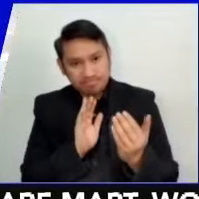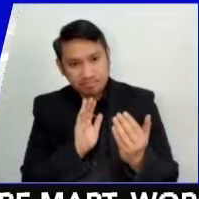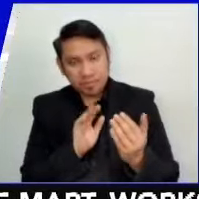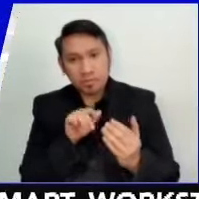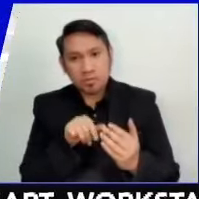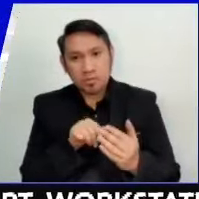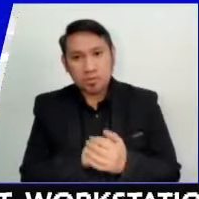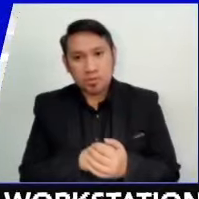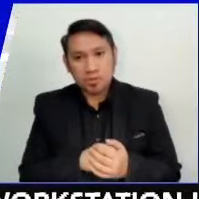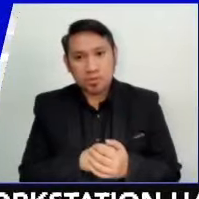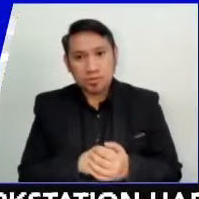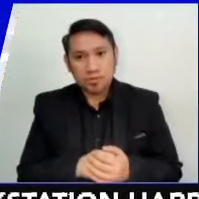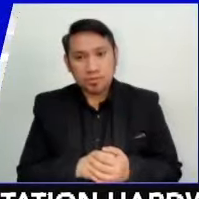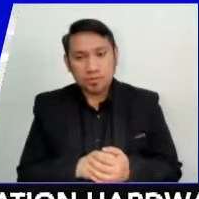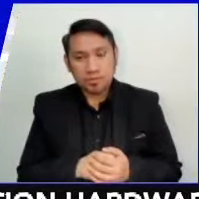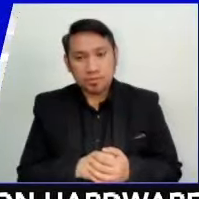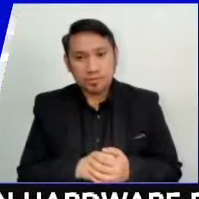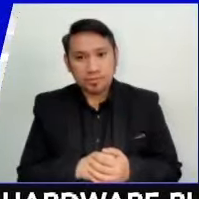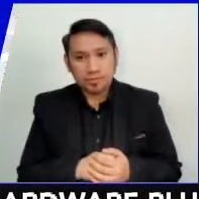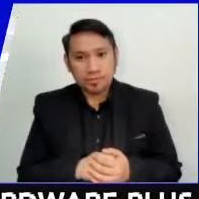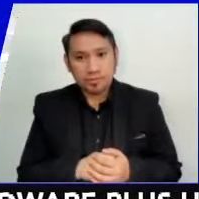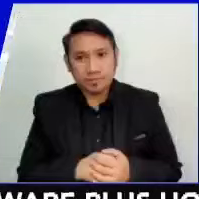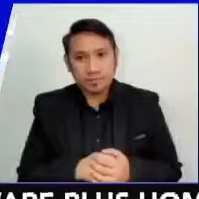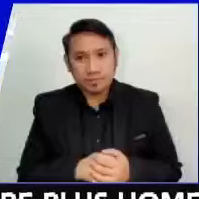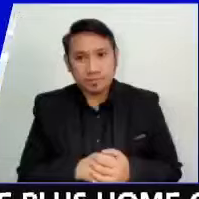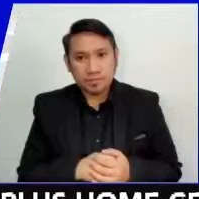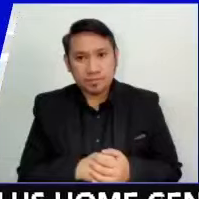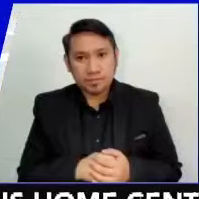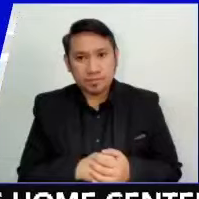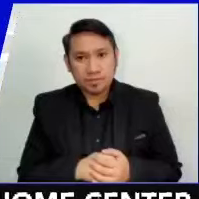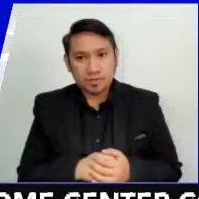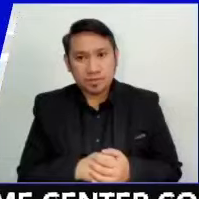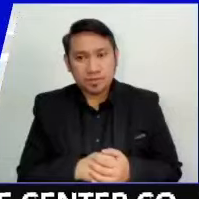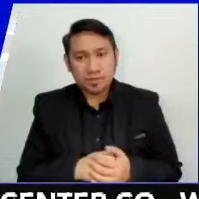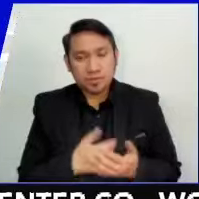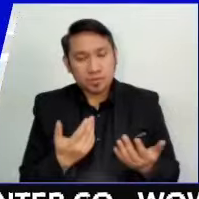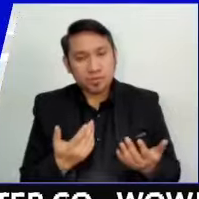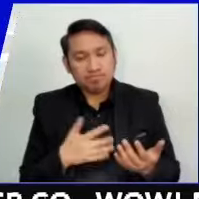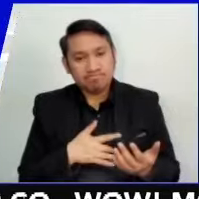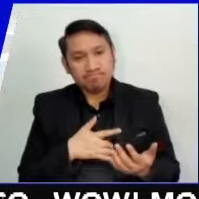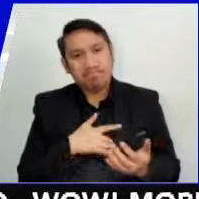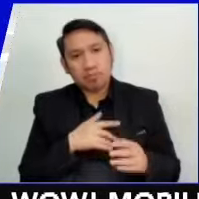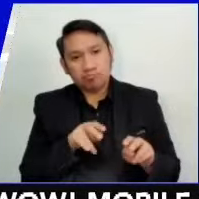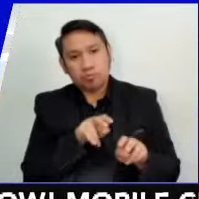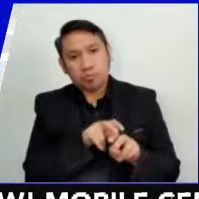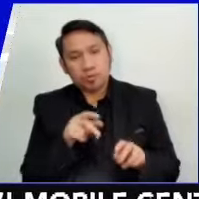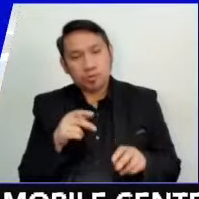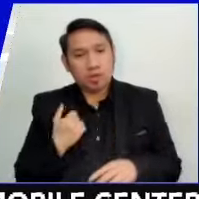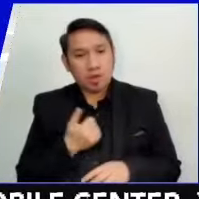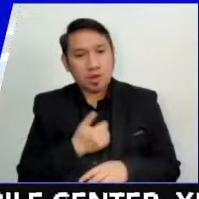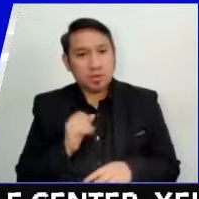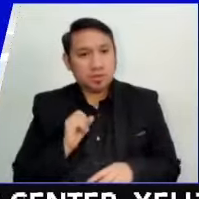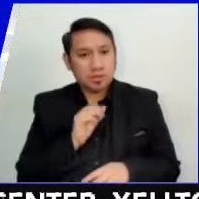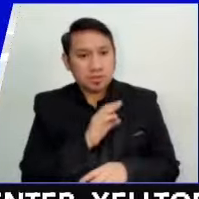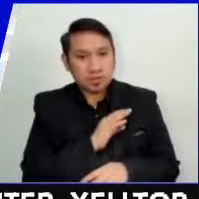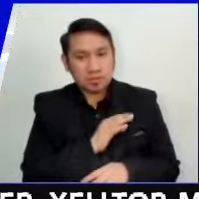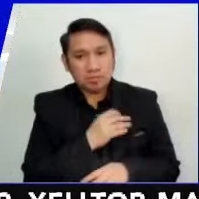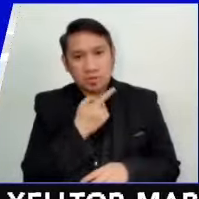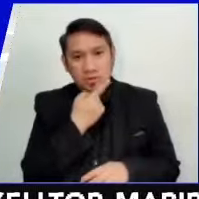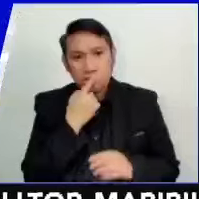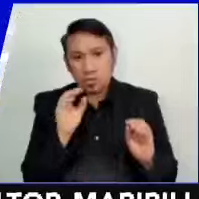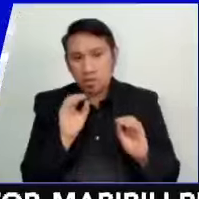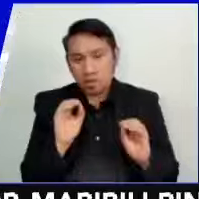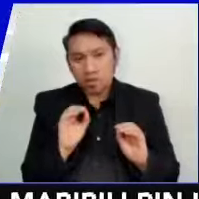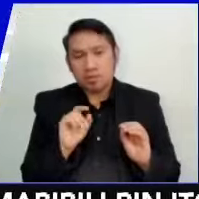of course, meron tayong simpatiya doon sa mga tauhan natin. Sapagkat wala namang may gusto nito, ang obligasyon namin